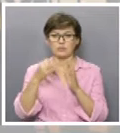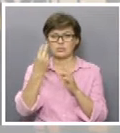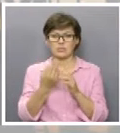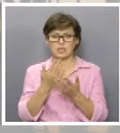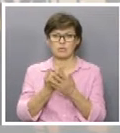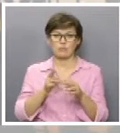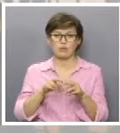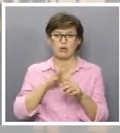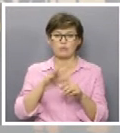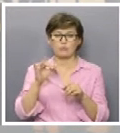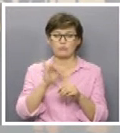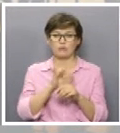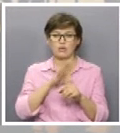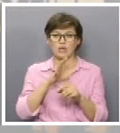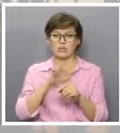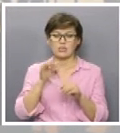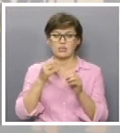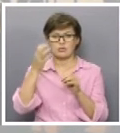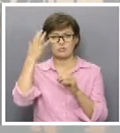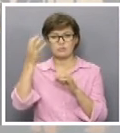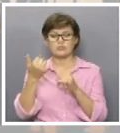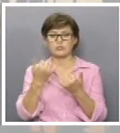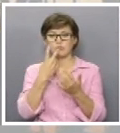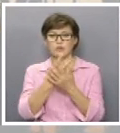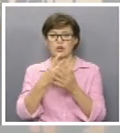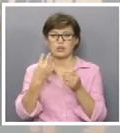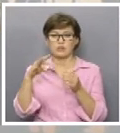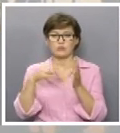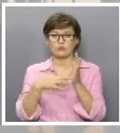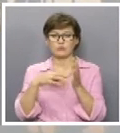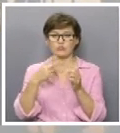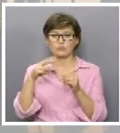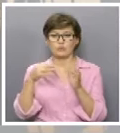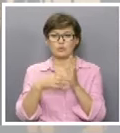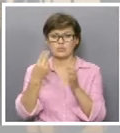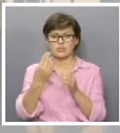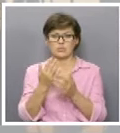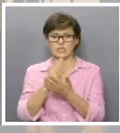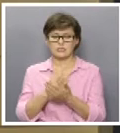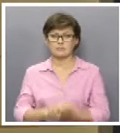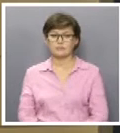жетті. WTI үлгісіндегі қара маржаның көрсеткіші $49.29-ке жуықтады.